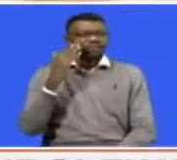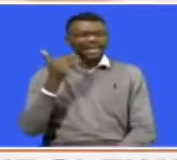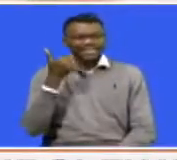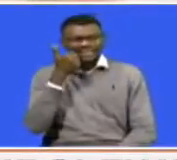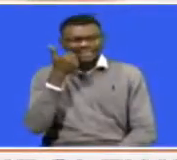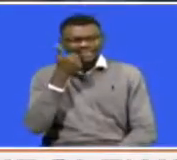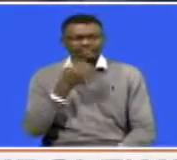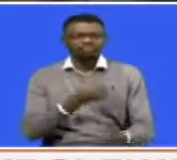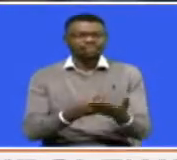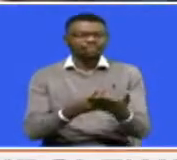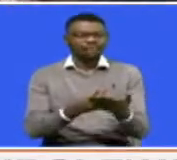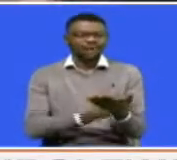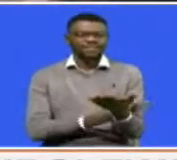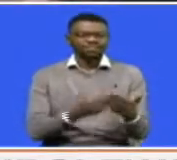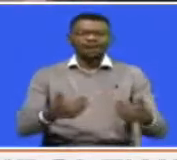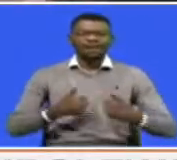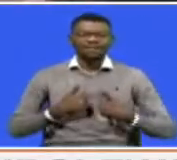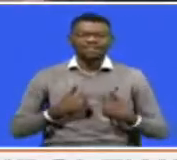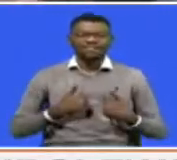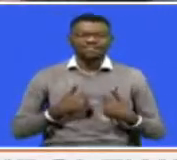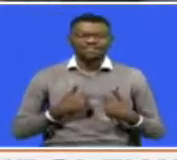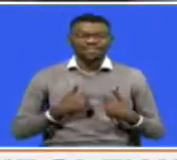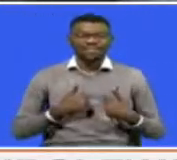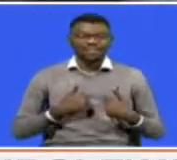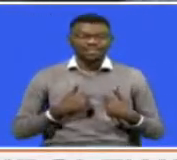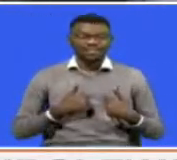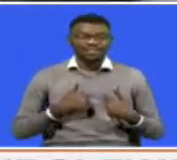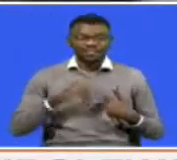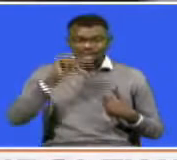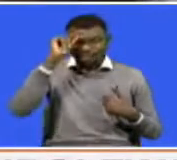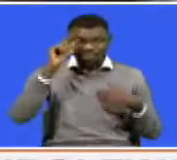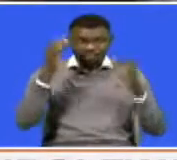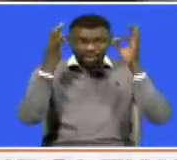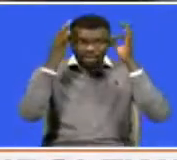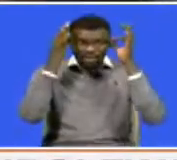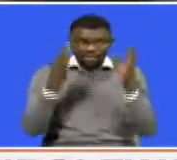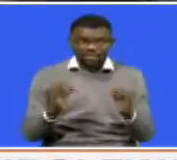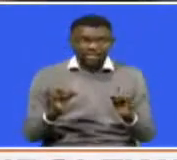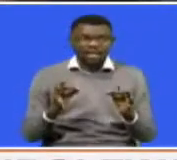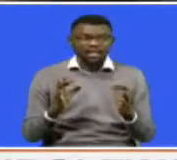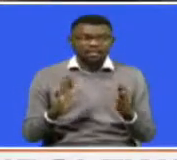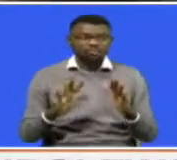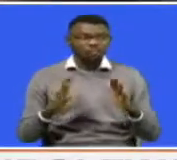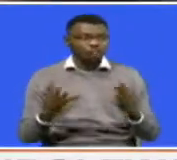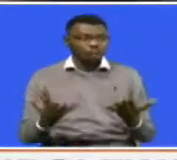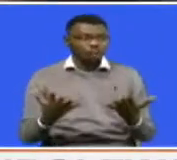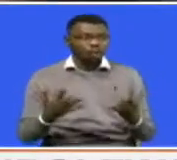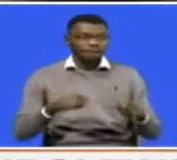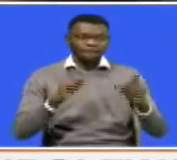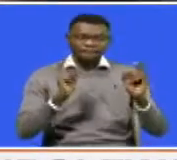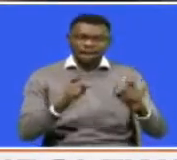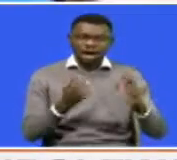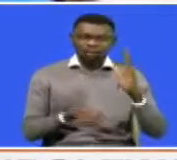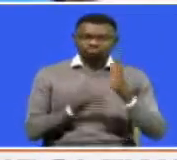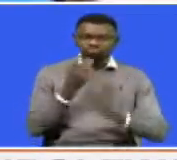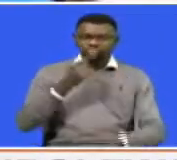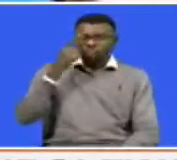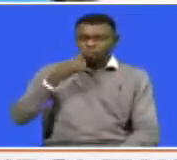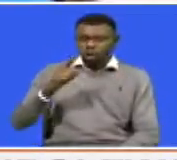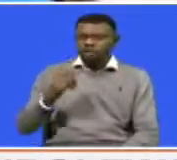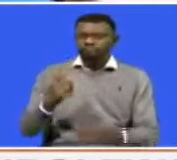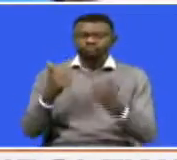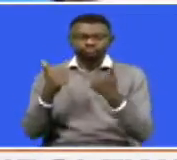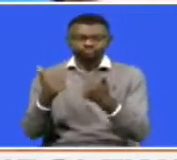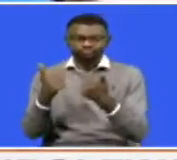wa saratani. The government has decided that until such an informed policy decision is